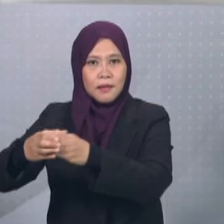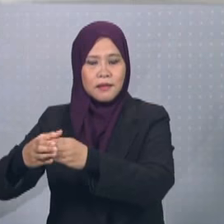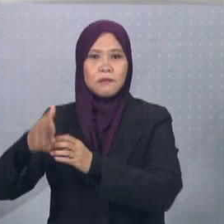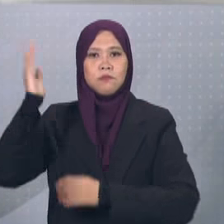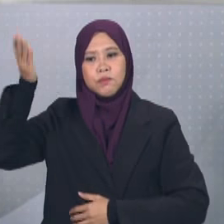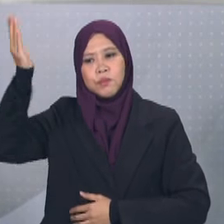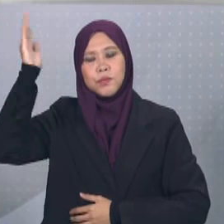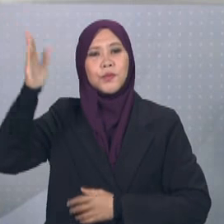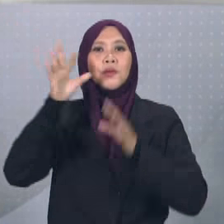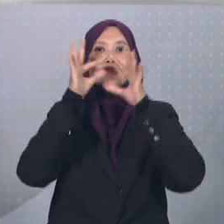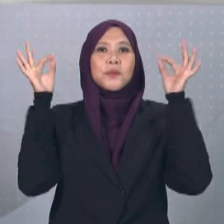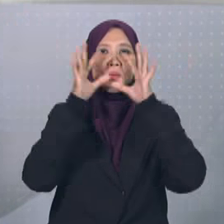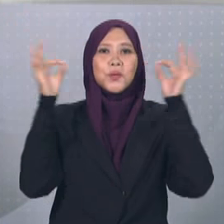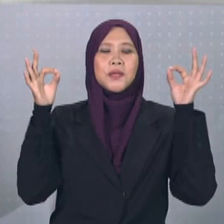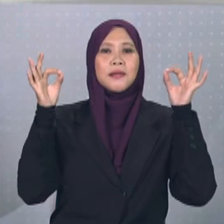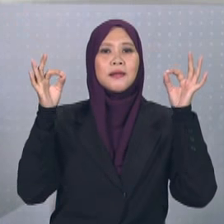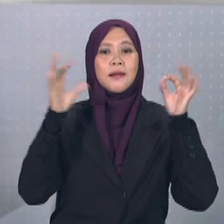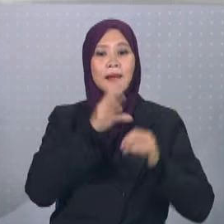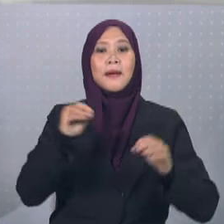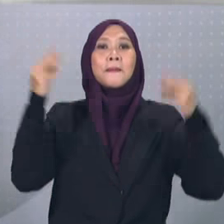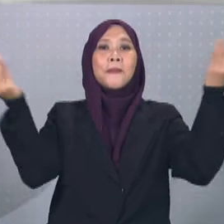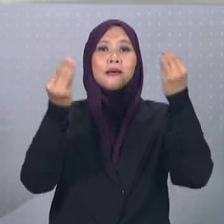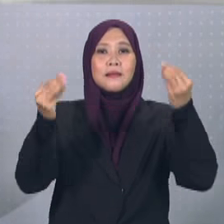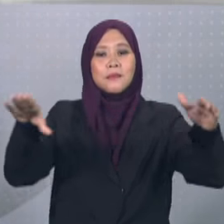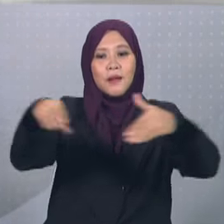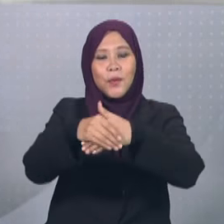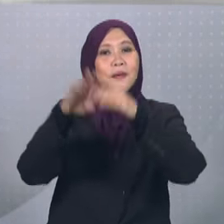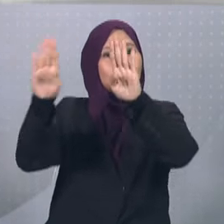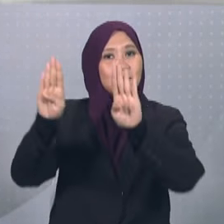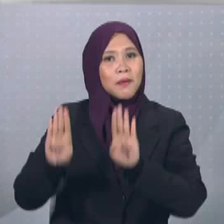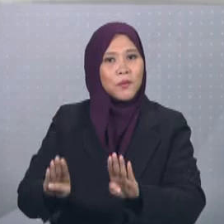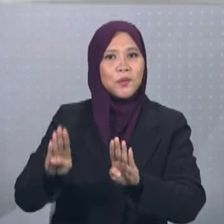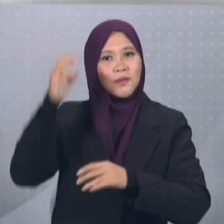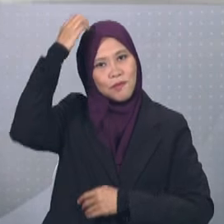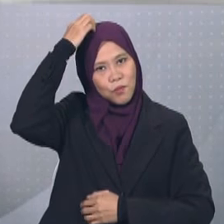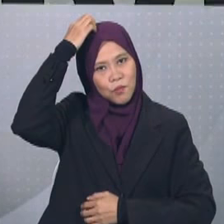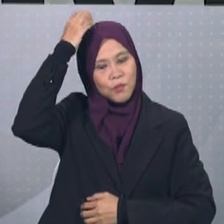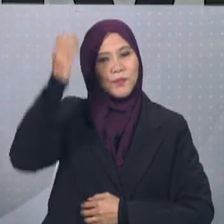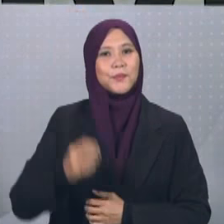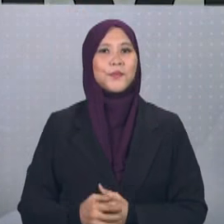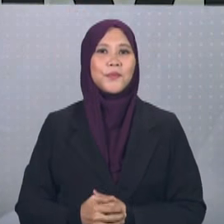persidangan keagamaan di Kuching, Sarawak dan majlis perkahwinan di Bandar Baru Bangi, Selangor.